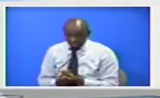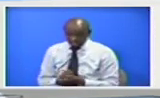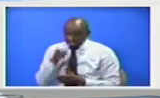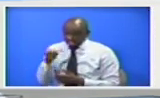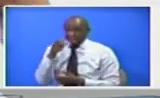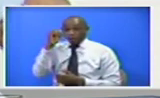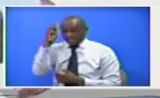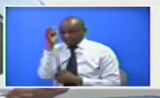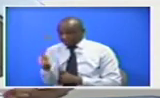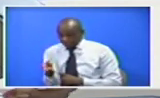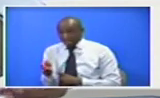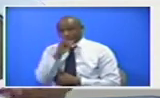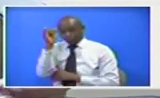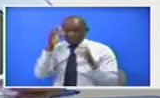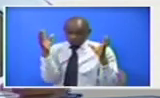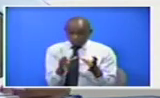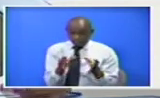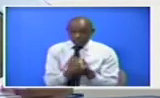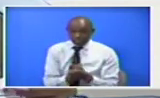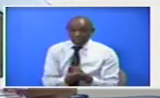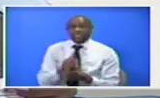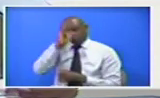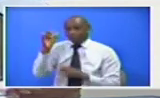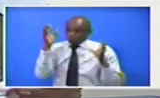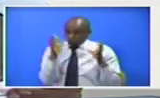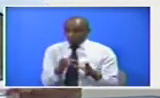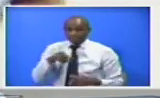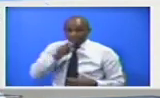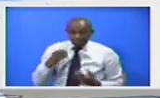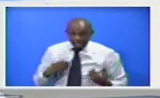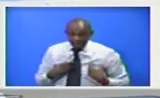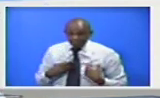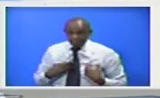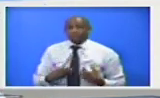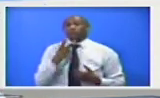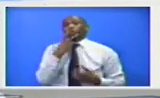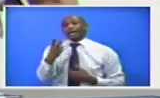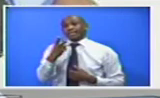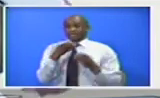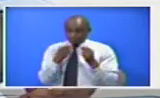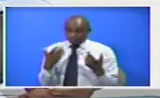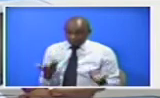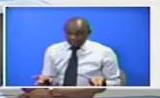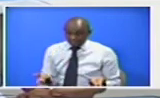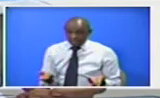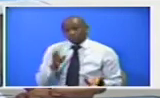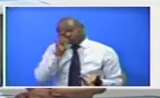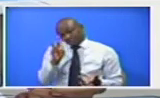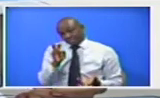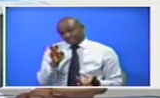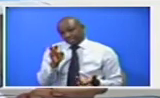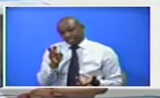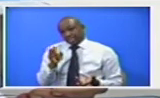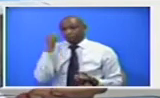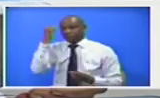cha ODM na Jubilee, Jubilee nimeona wamedismiss appeal zaidi ya 200. Kwa hivyo ukiona ni kama